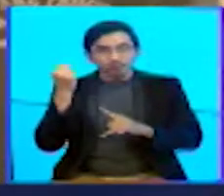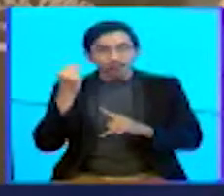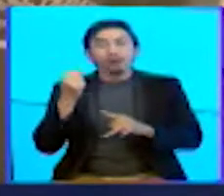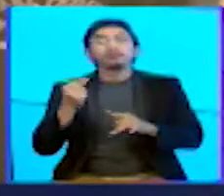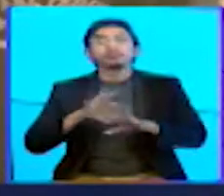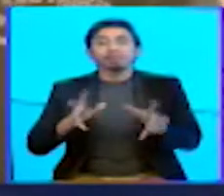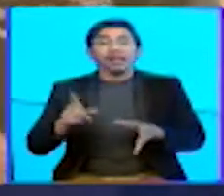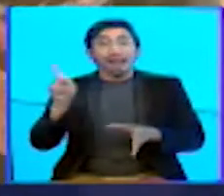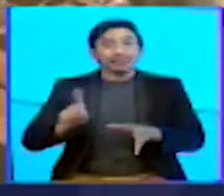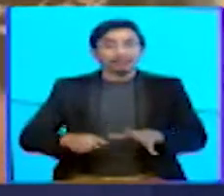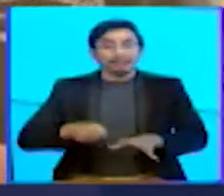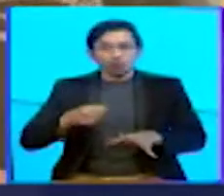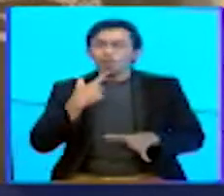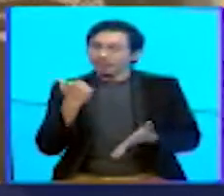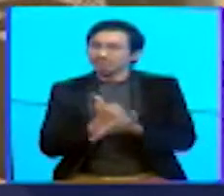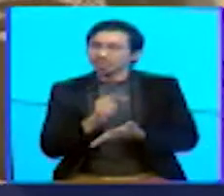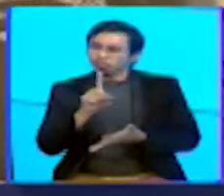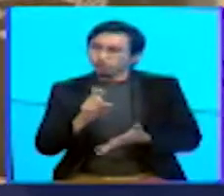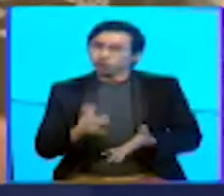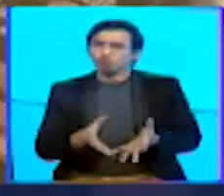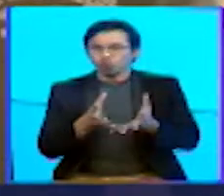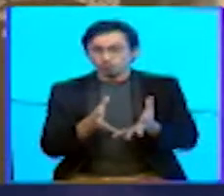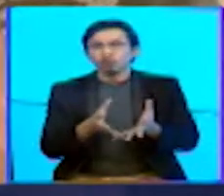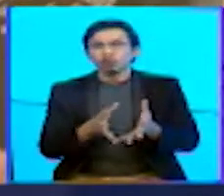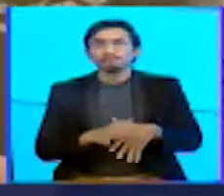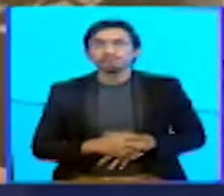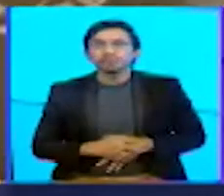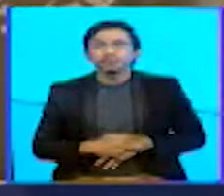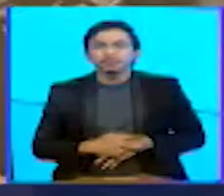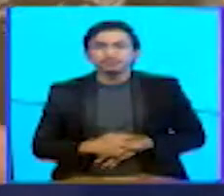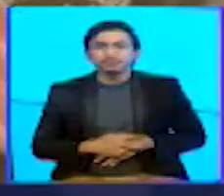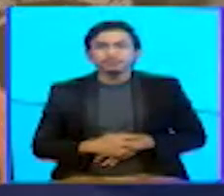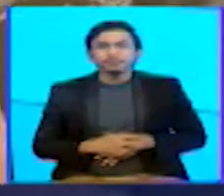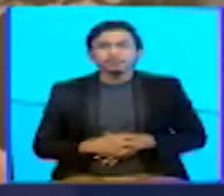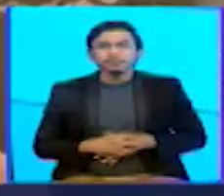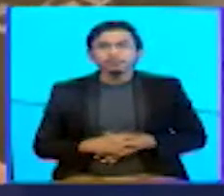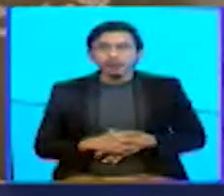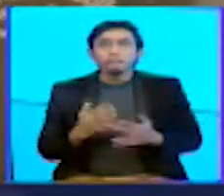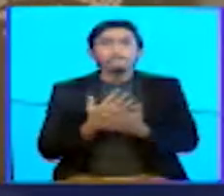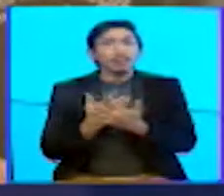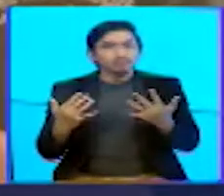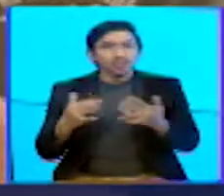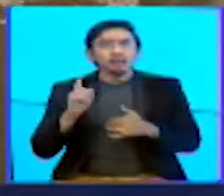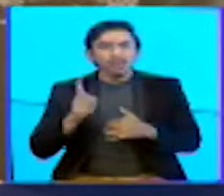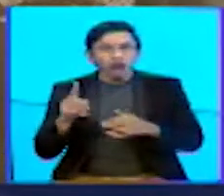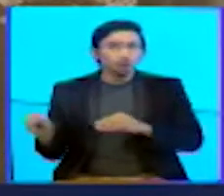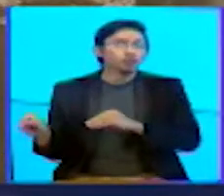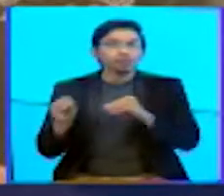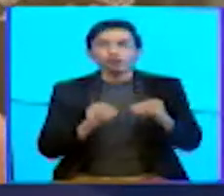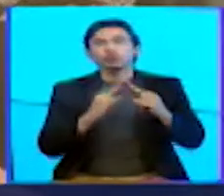sangat mereka butuhkan di masa sekarang ini di mana mereka juga sedang harus mengungsi gitu dan mereka